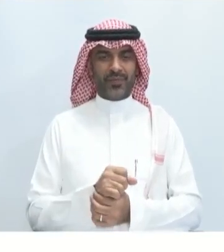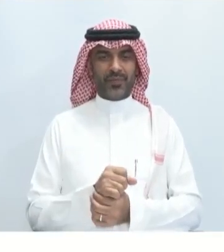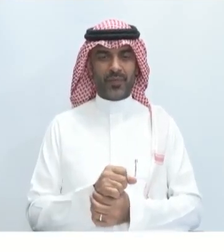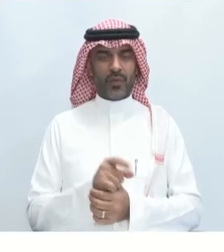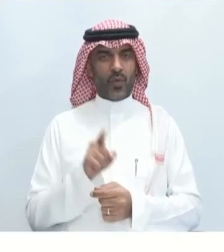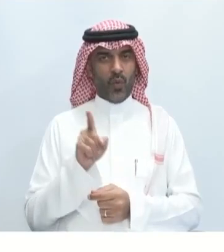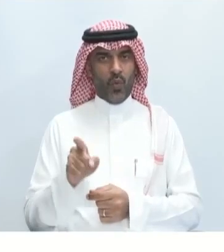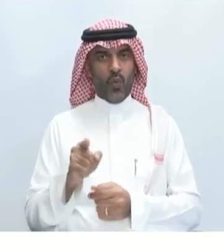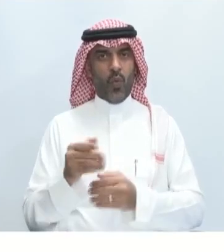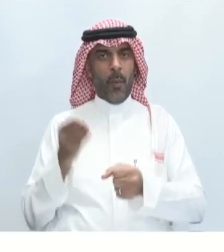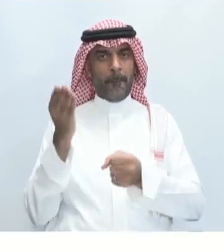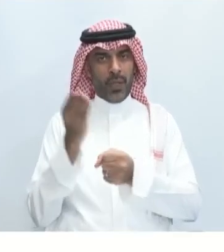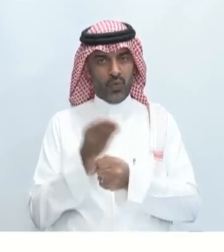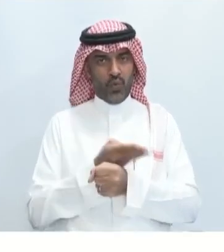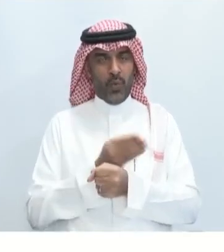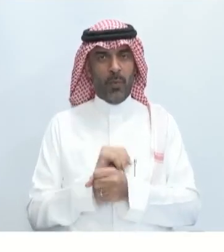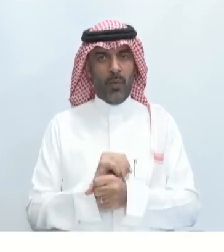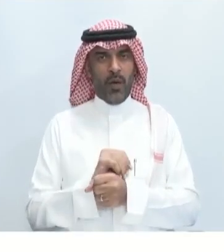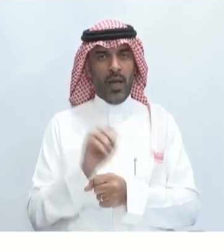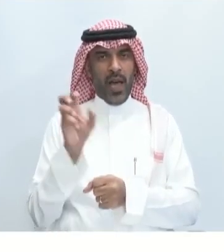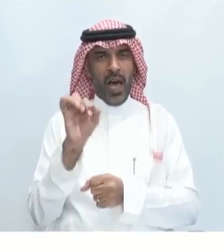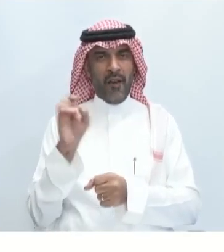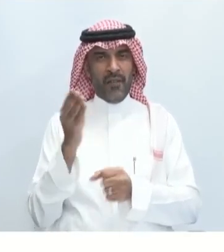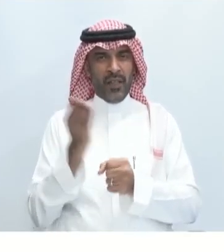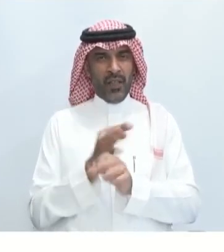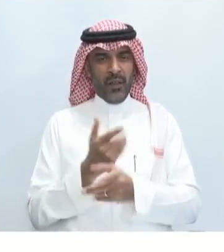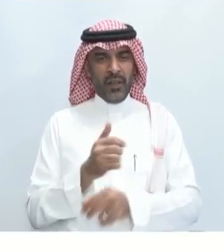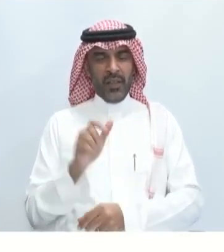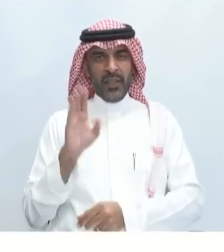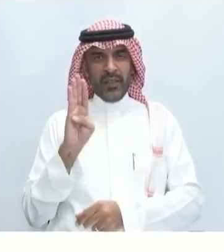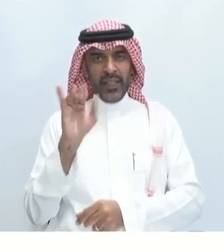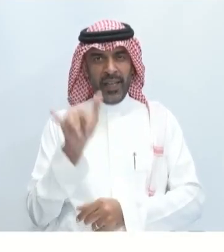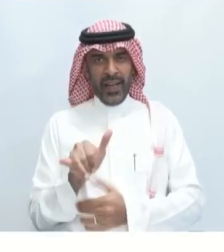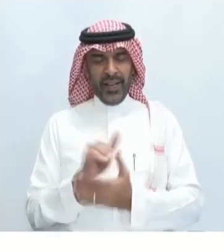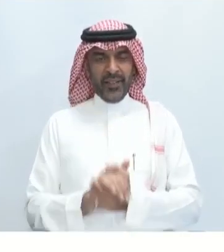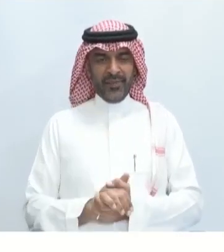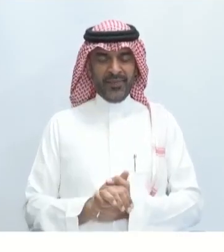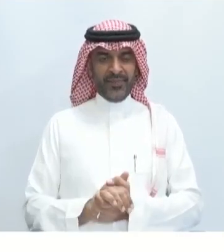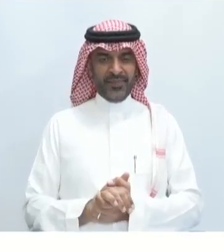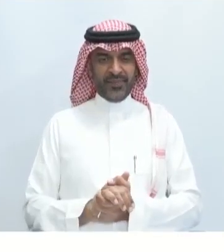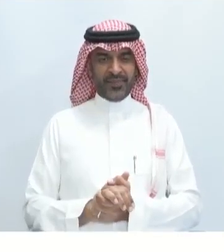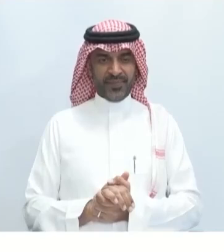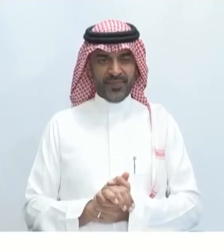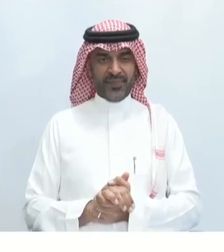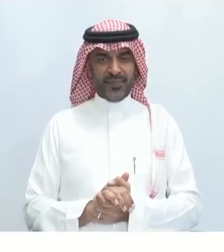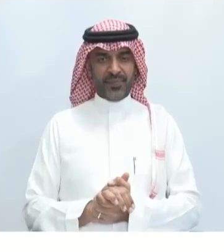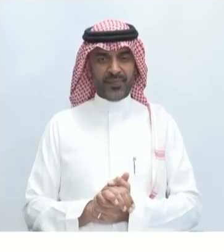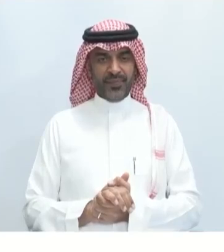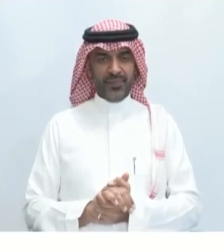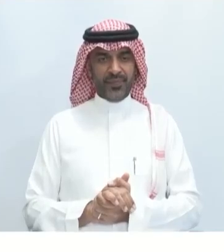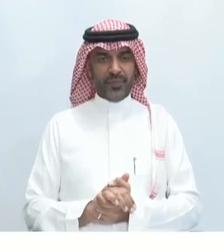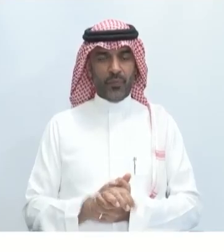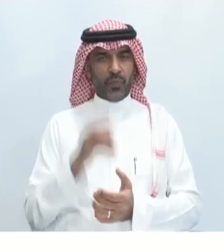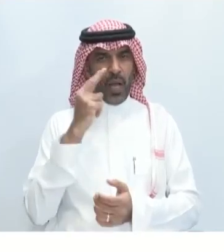هو منصوب ما اداه النصب كي تصحو الاداه هي كي